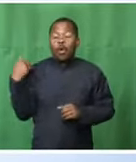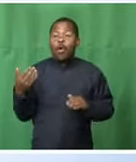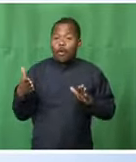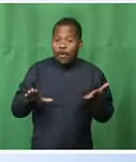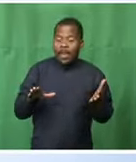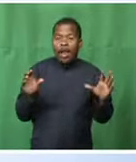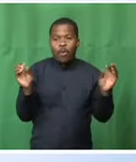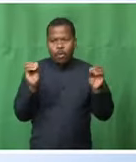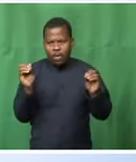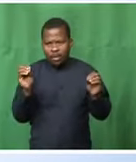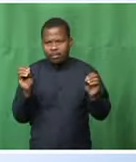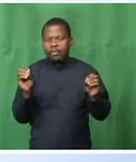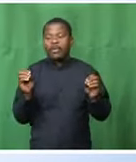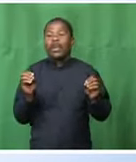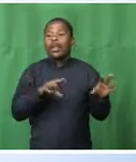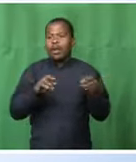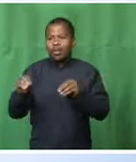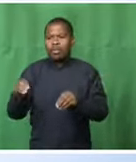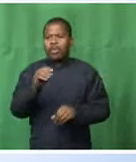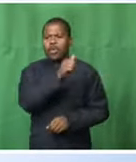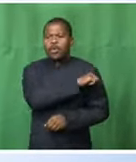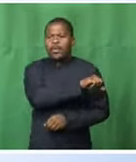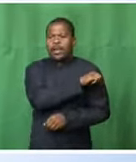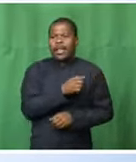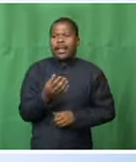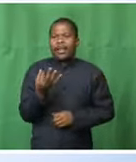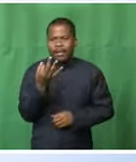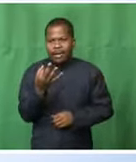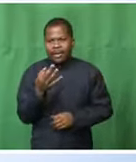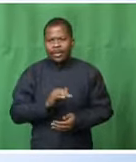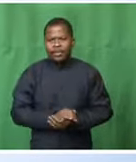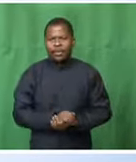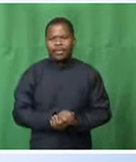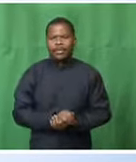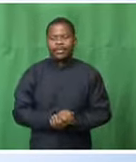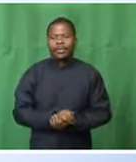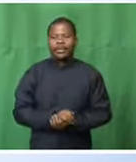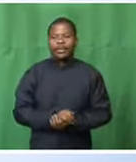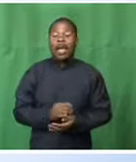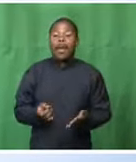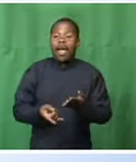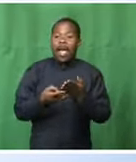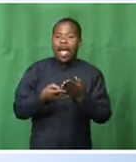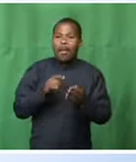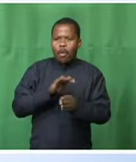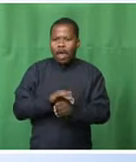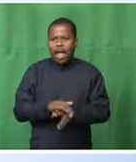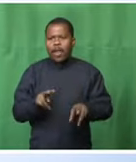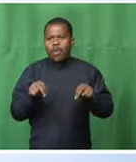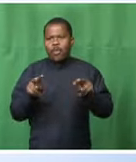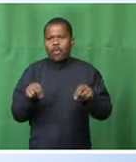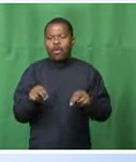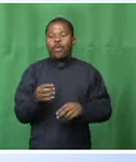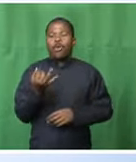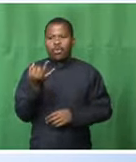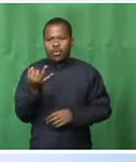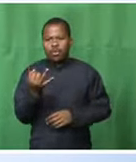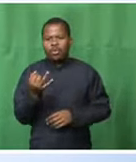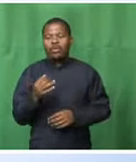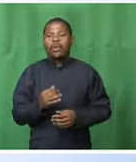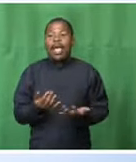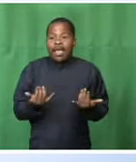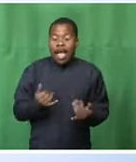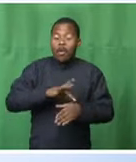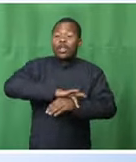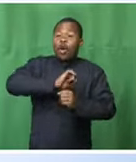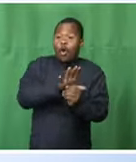labasishiyile itolo emhlabeni labasesibhedlela labelashwako bangu 3 kanti lasebaluleme nombolo yetinsha babili kuphela